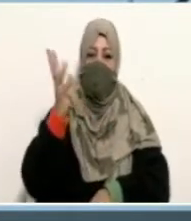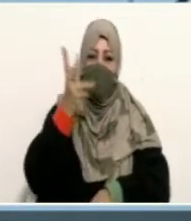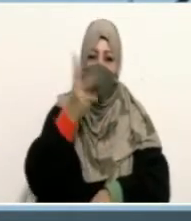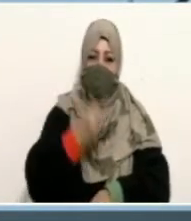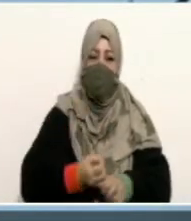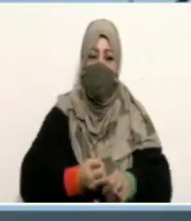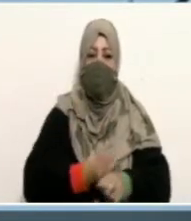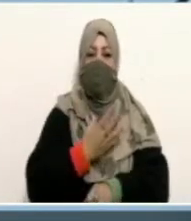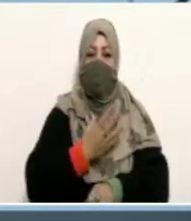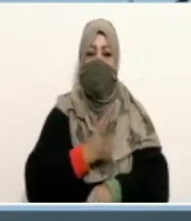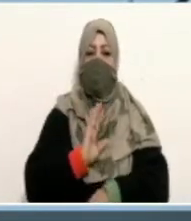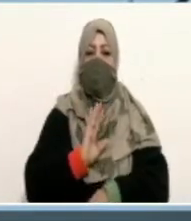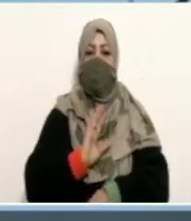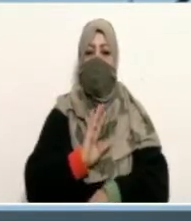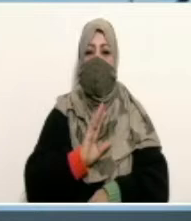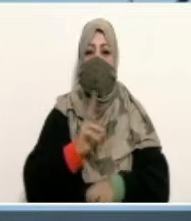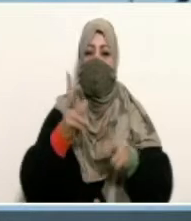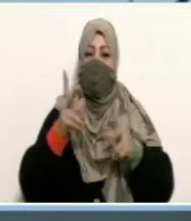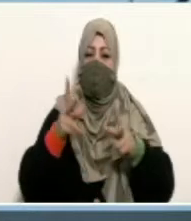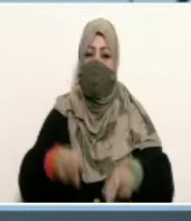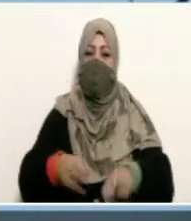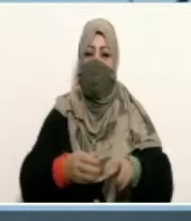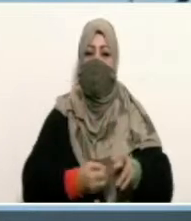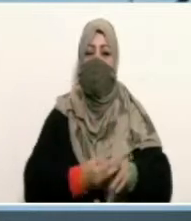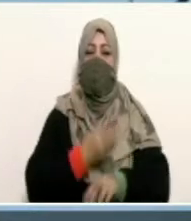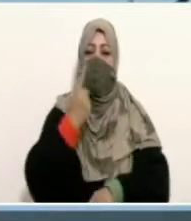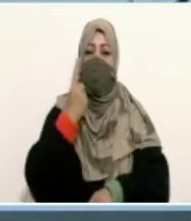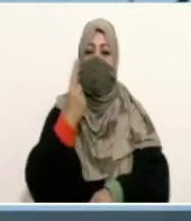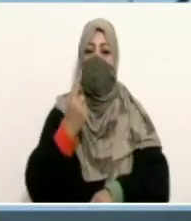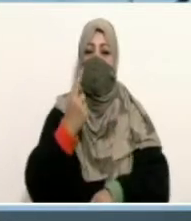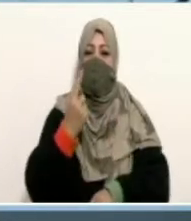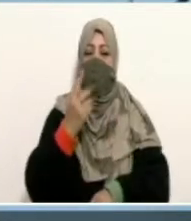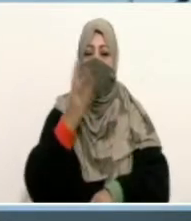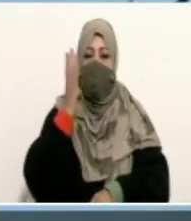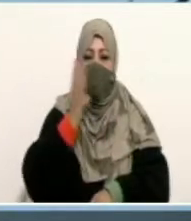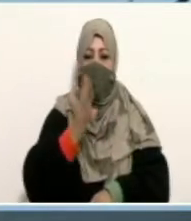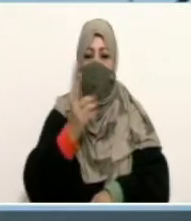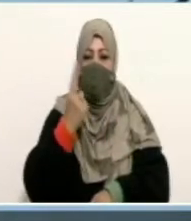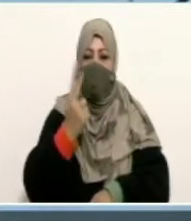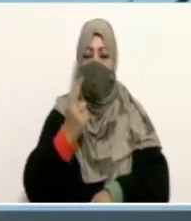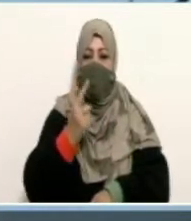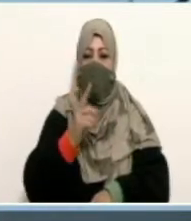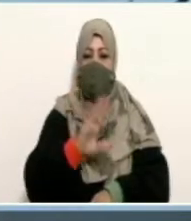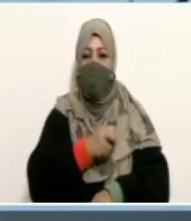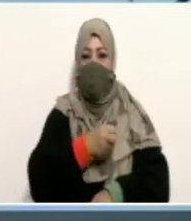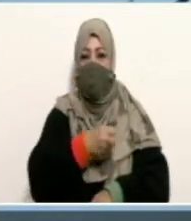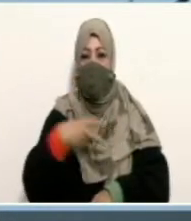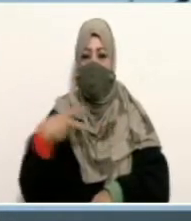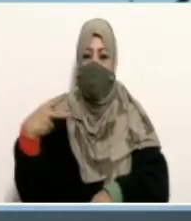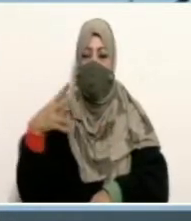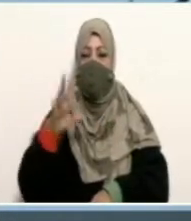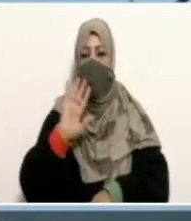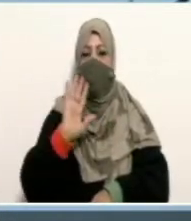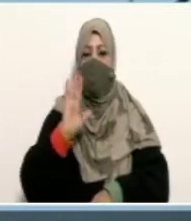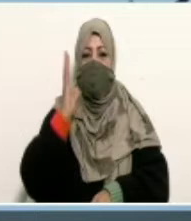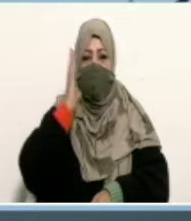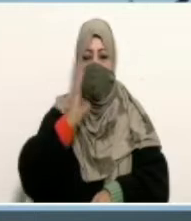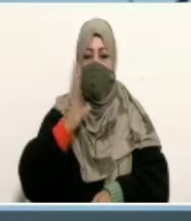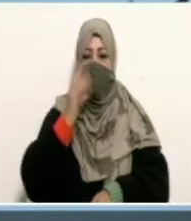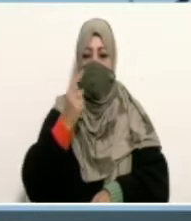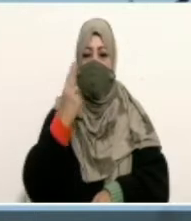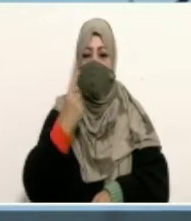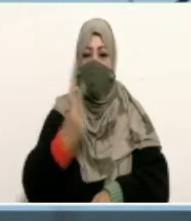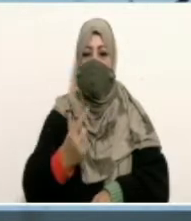بركعة، يعني يصلي ركعة تختم له صلاته ويختم بها صلاته وتوتر له صلاته كما أمر النبي صلى الله